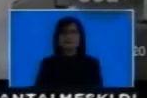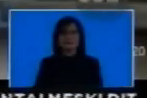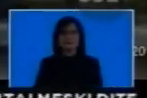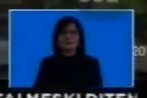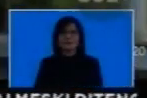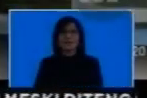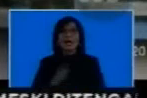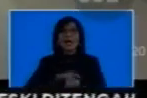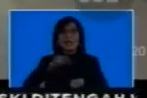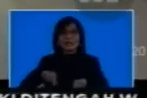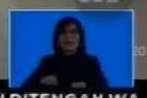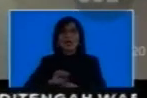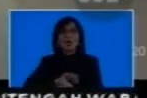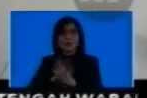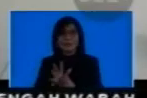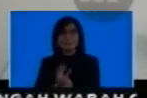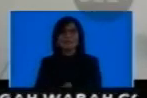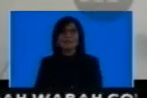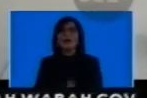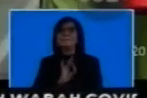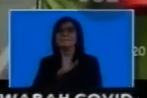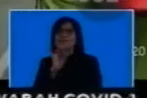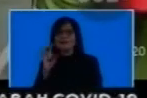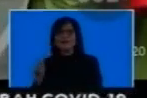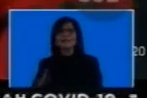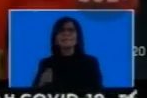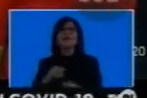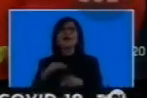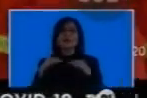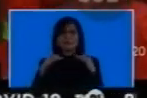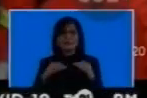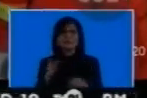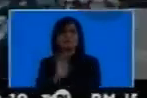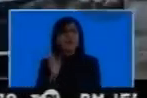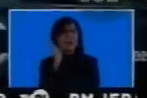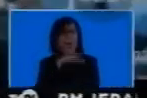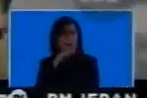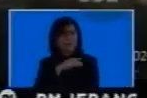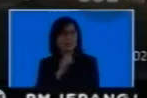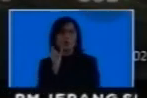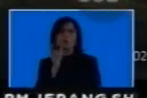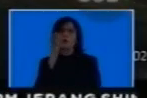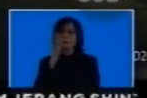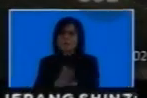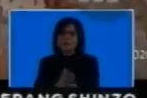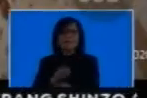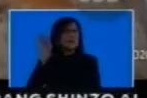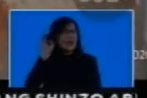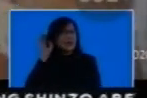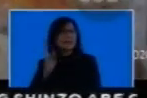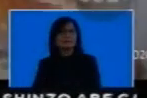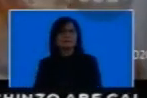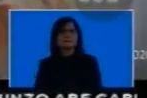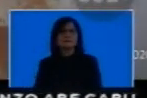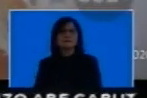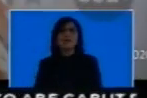Di tengah pandemi ini, berbagai keterbatasan tidak menjadi alasan untuk berhenti mendengarkan.